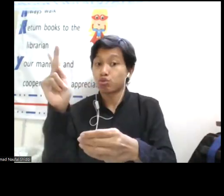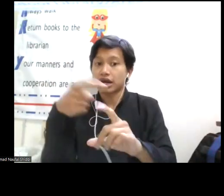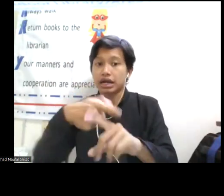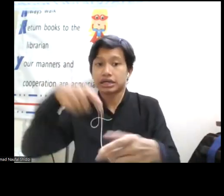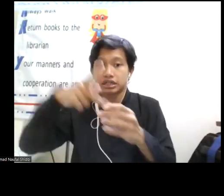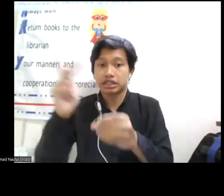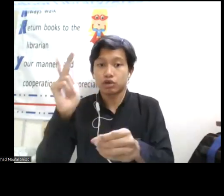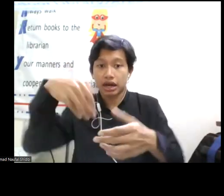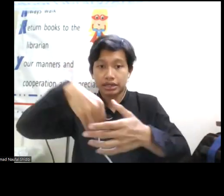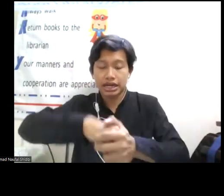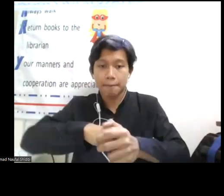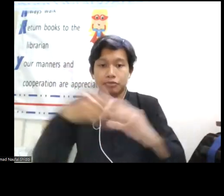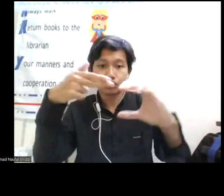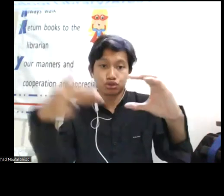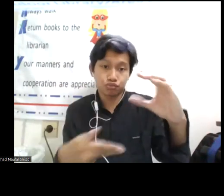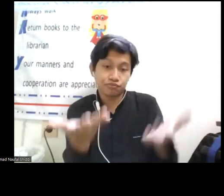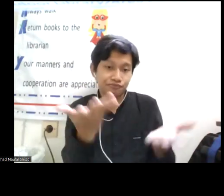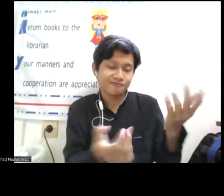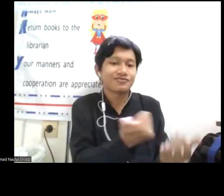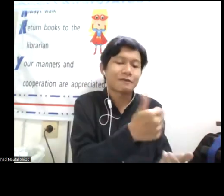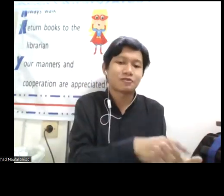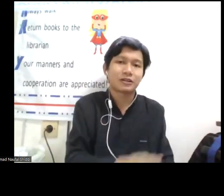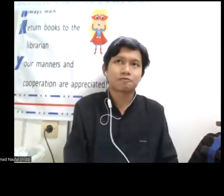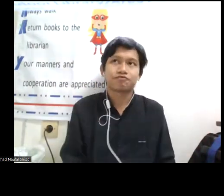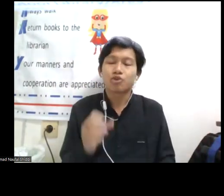penelitian ya semoga kita ada kesempatan Ya baik